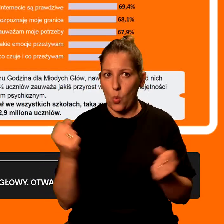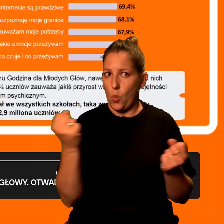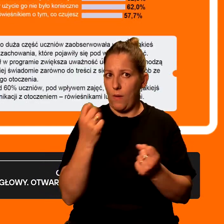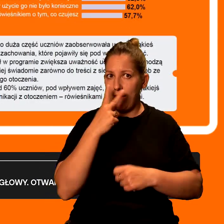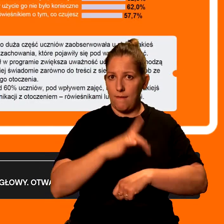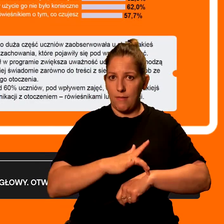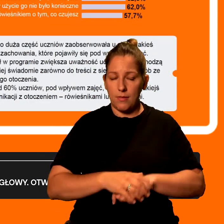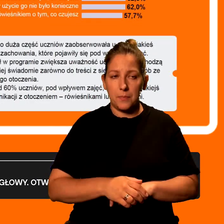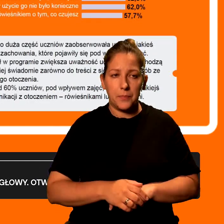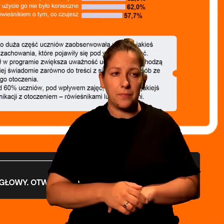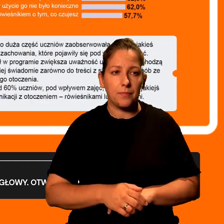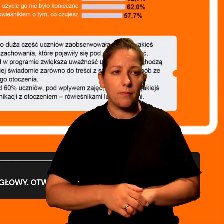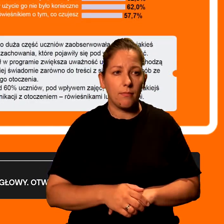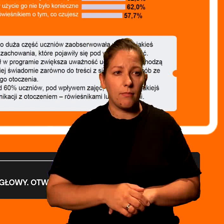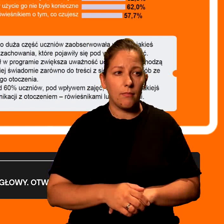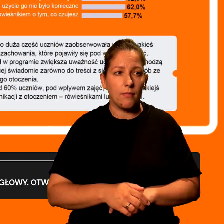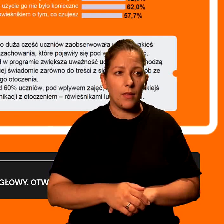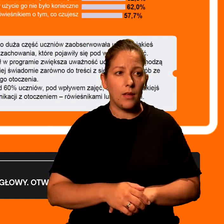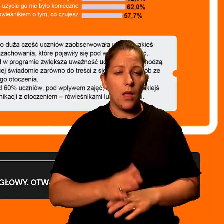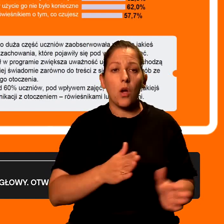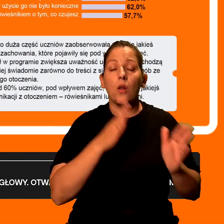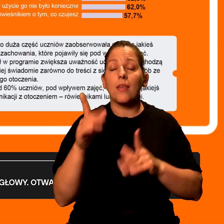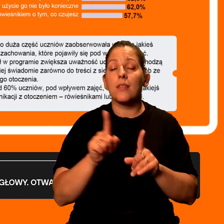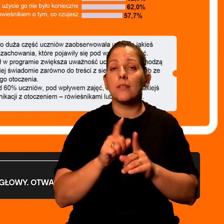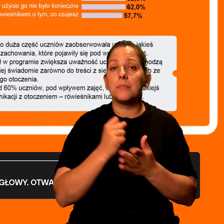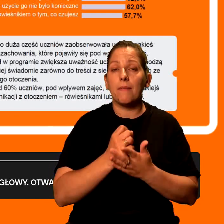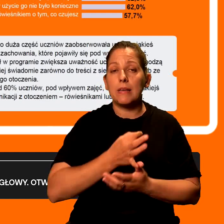liczby. A teraz kolejna rzecz. Zapytaliśmy